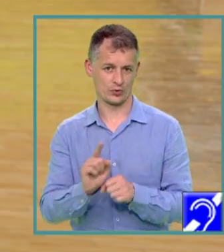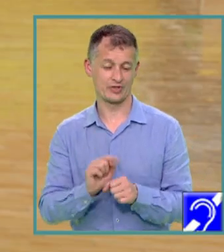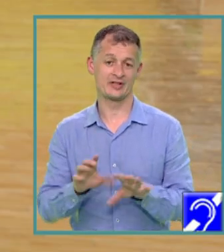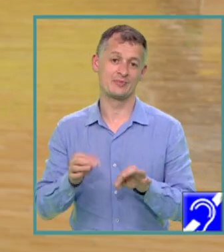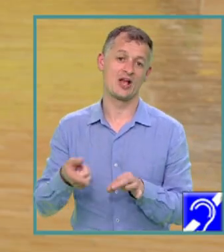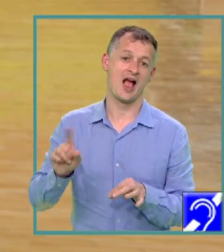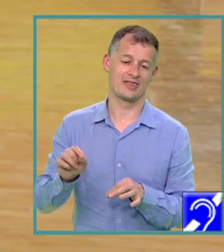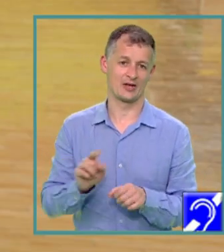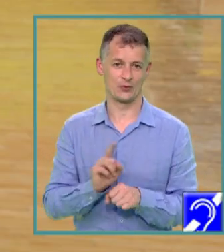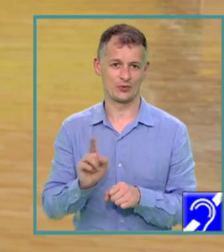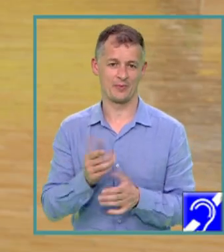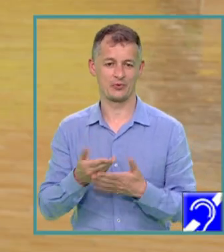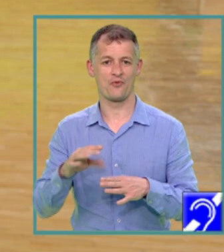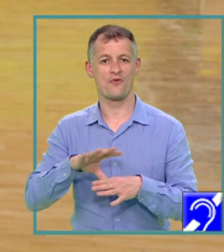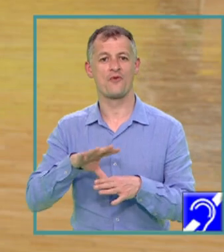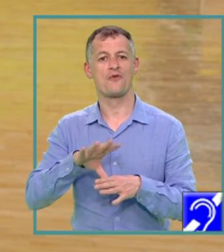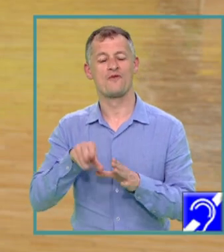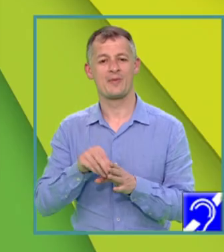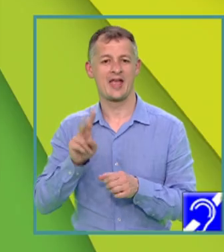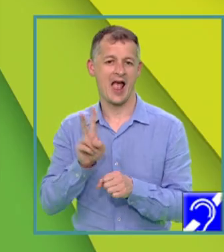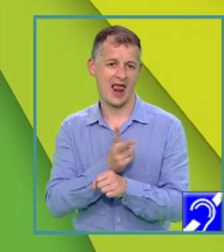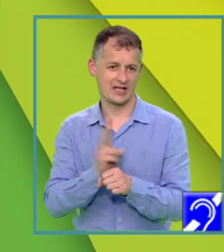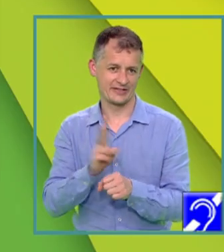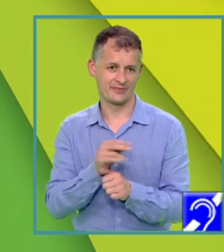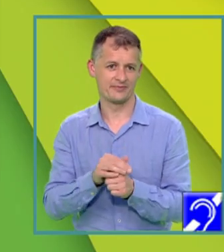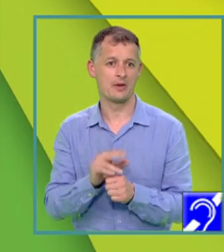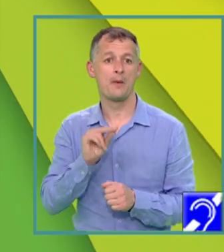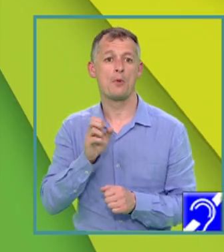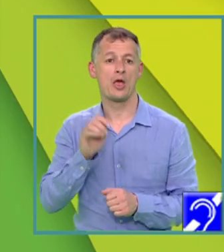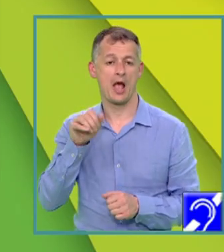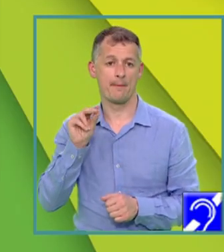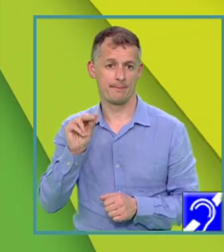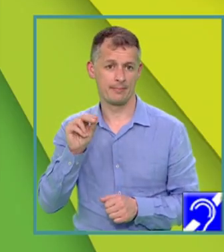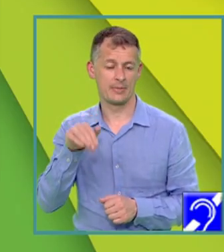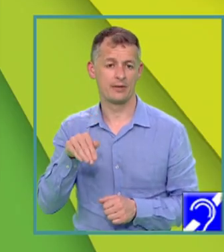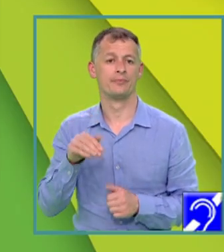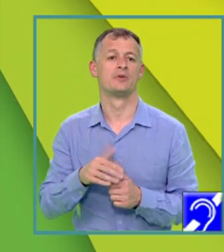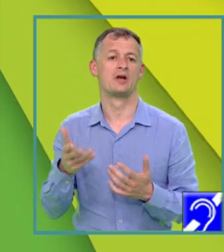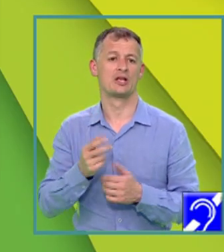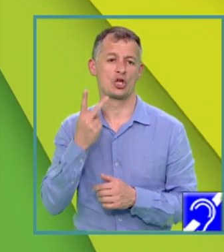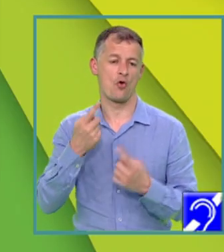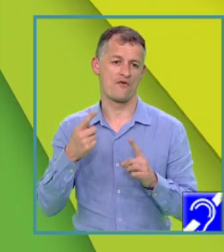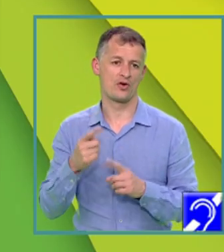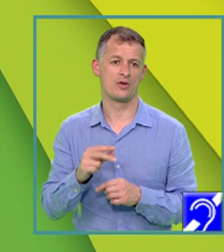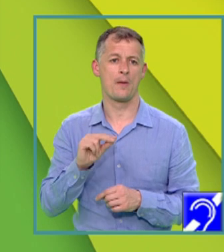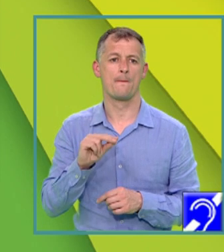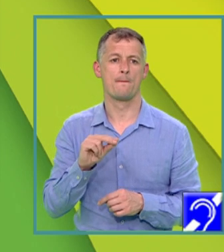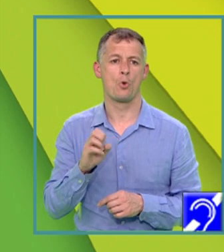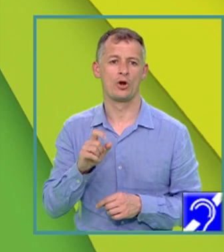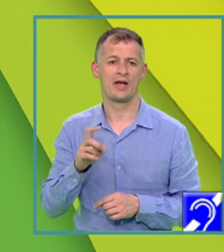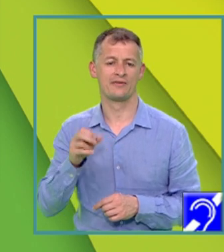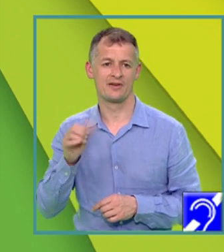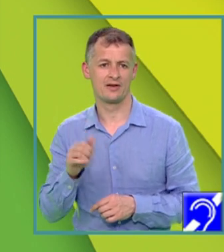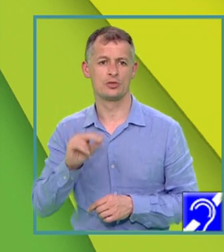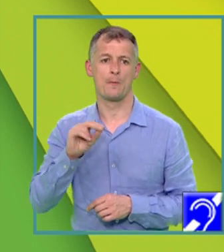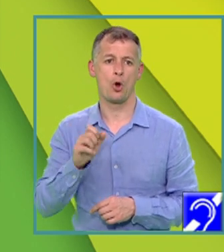alte alternative la familia clasică. Familia de tip poligam, care și aceasta este de două feluri, poliandria și